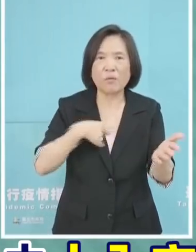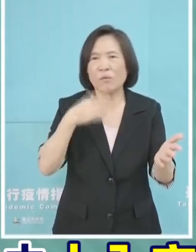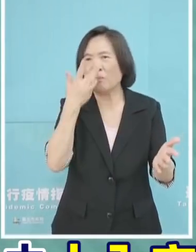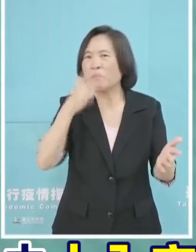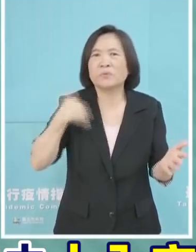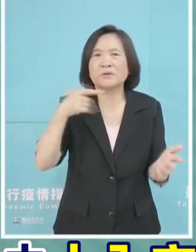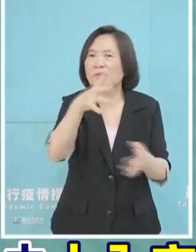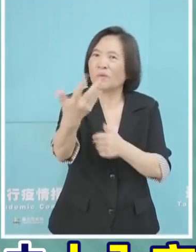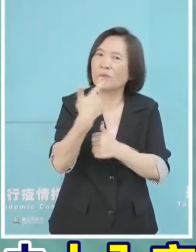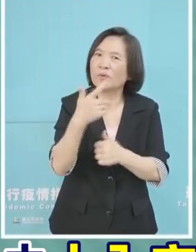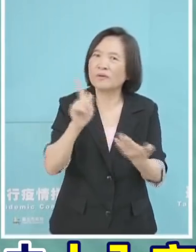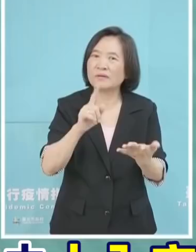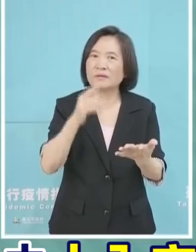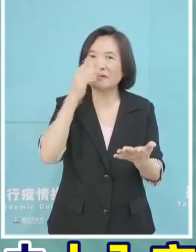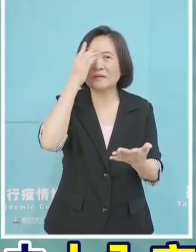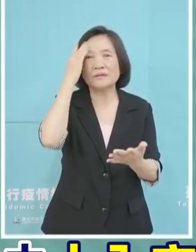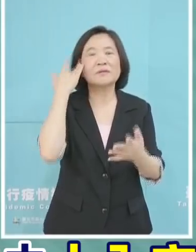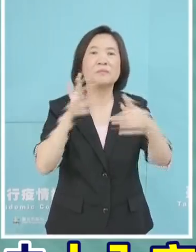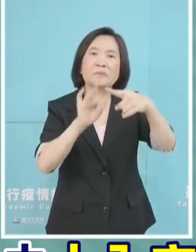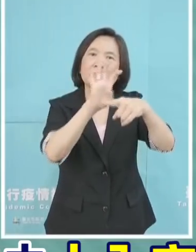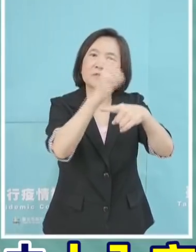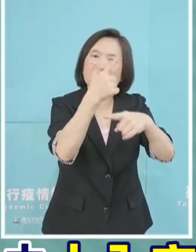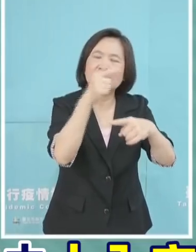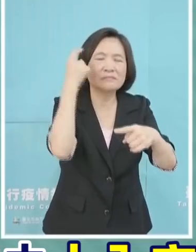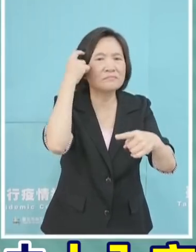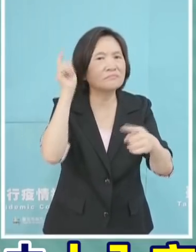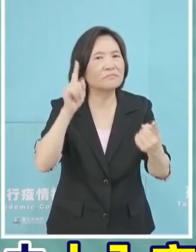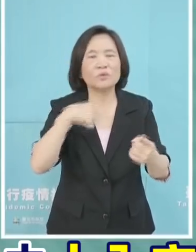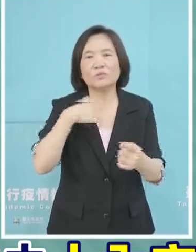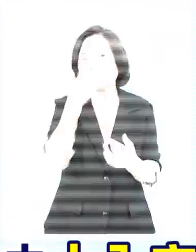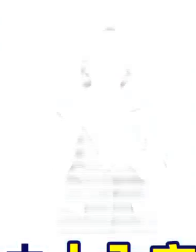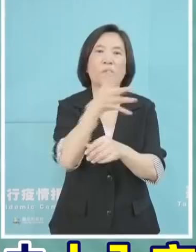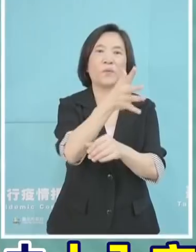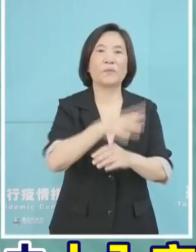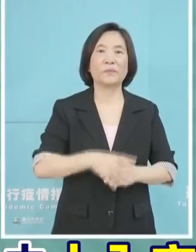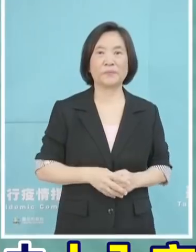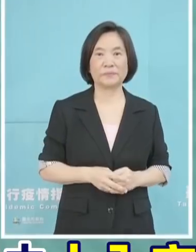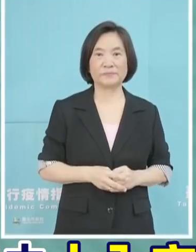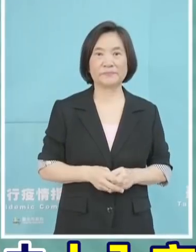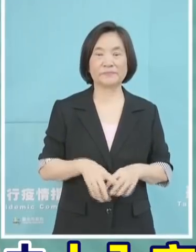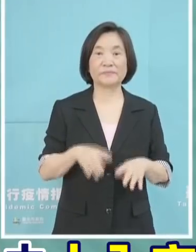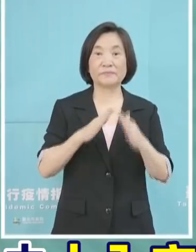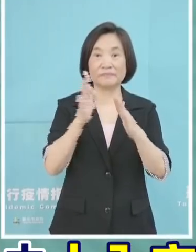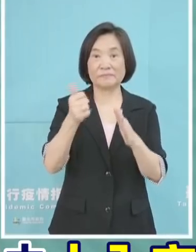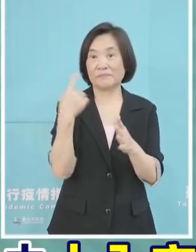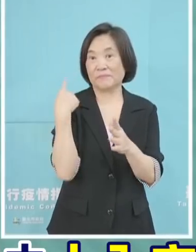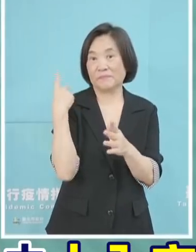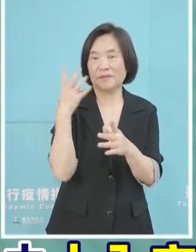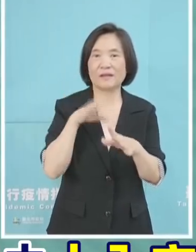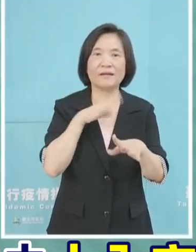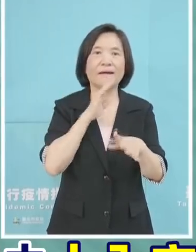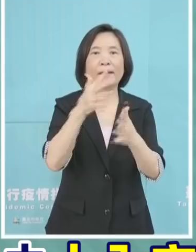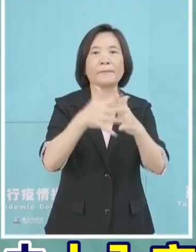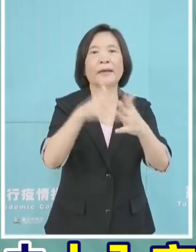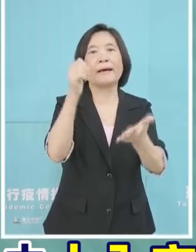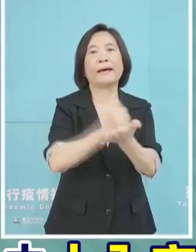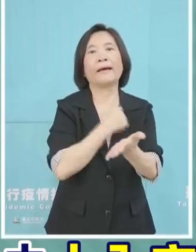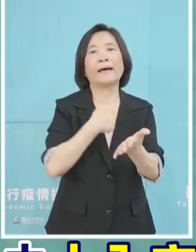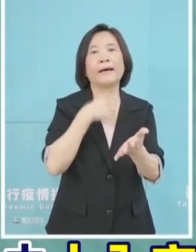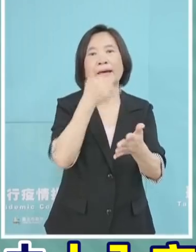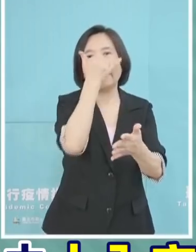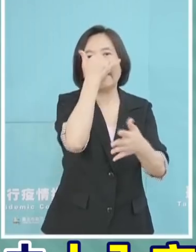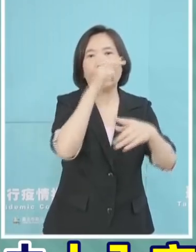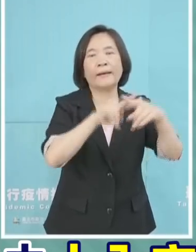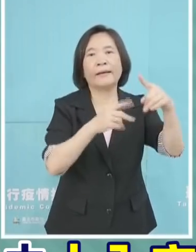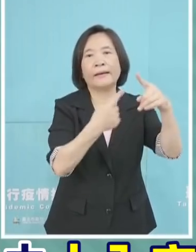个施打率46%是什么意思，这我就看不懂了。 市长日前说过，莱猪也吃了，军火也买了，但不